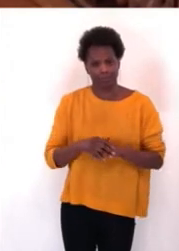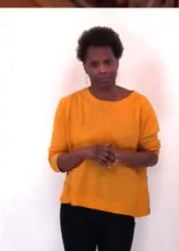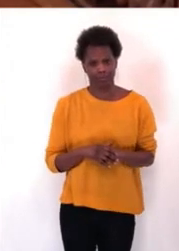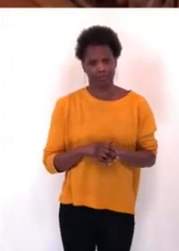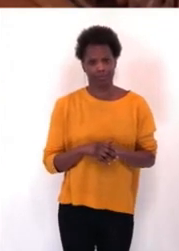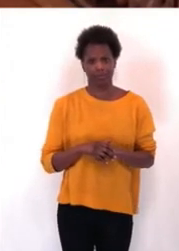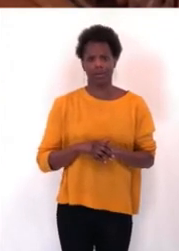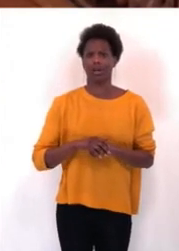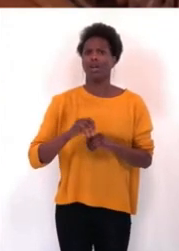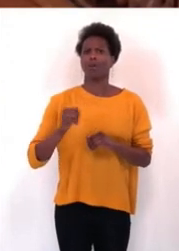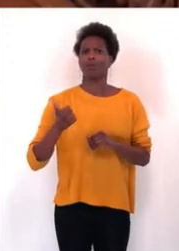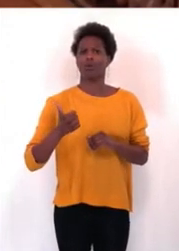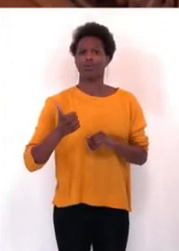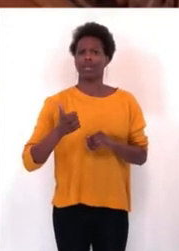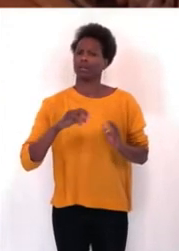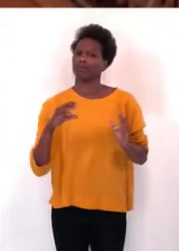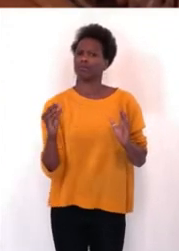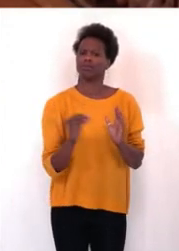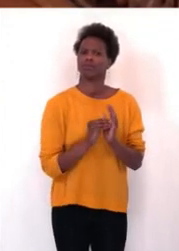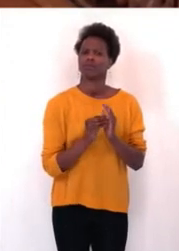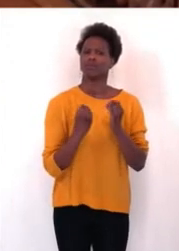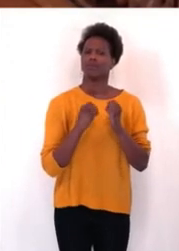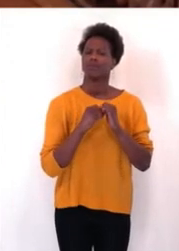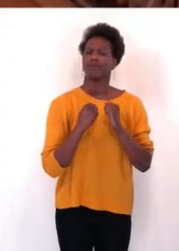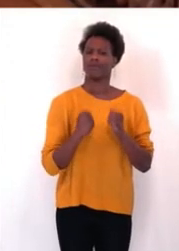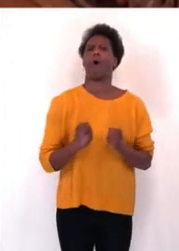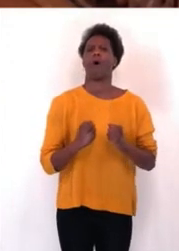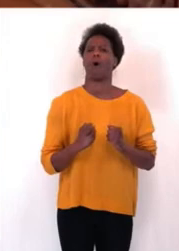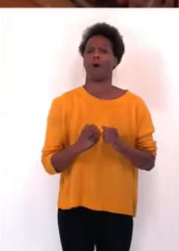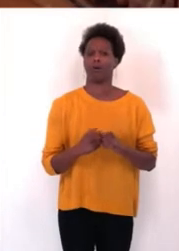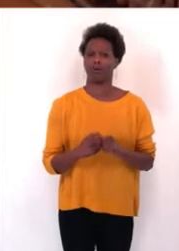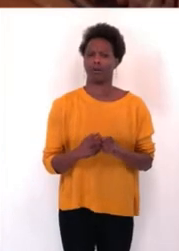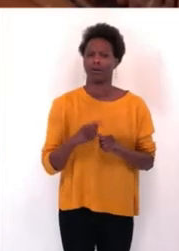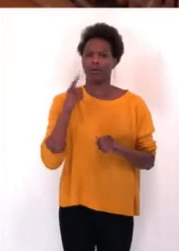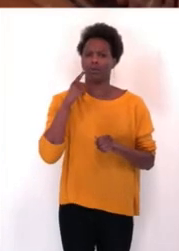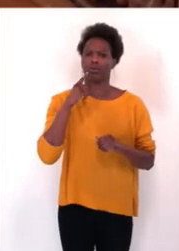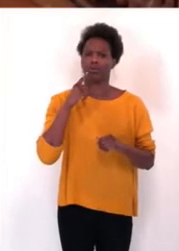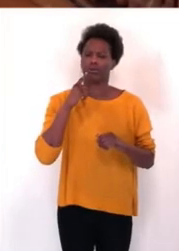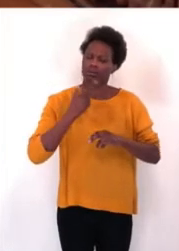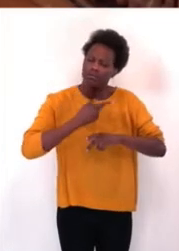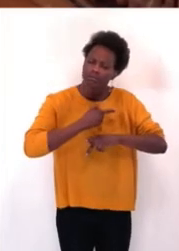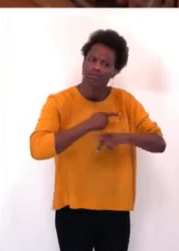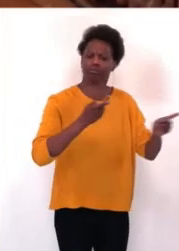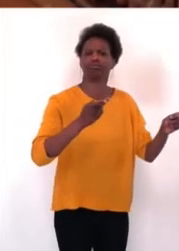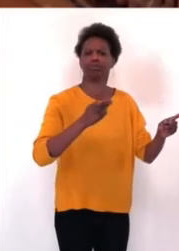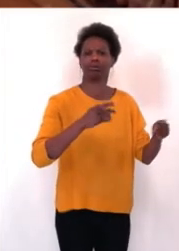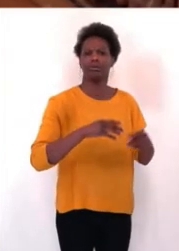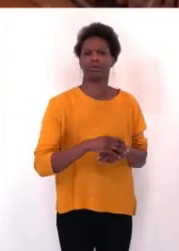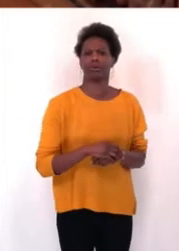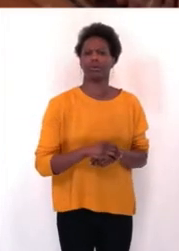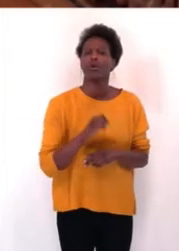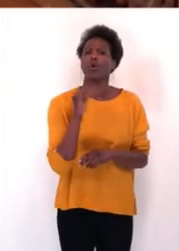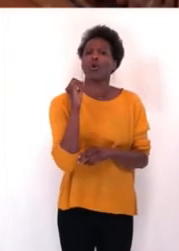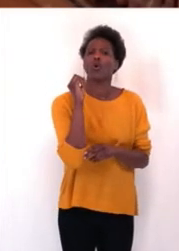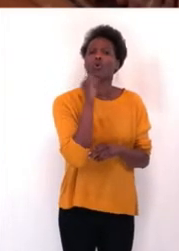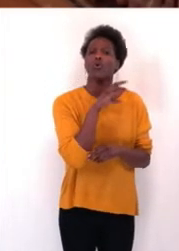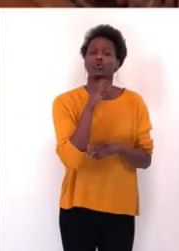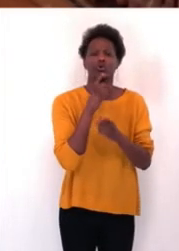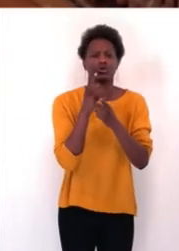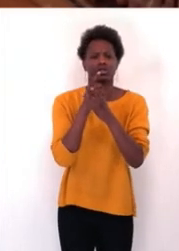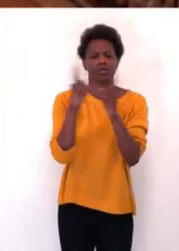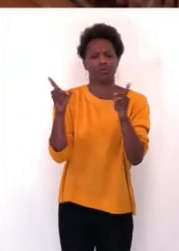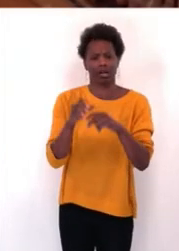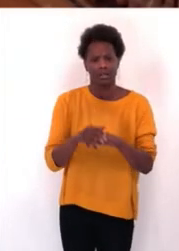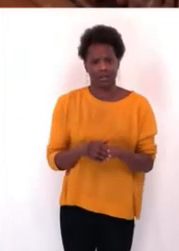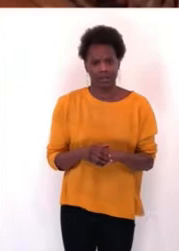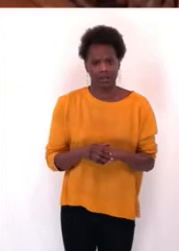sonner l'urgence démocratique, ça a été tout bonnement de supprimer tous les dispositifs